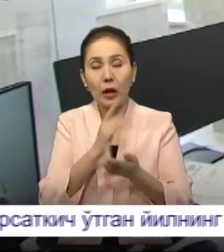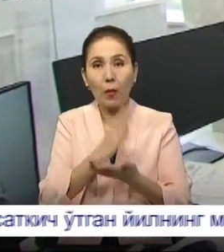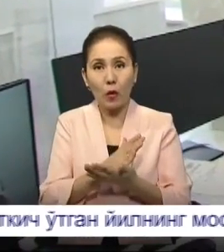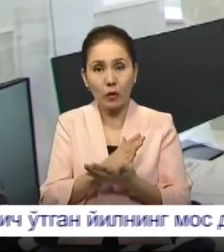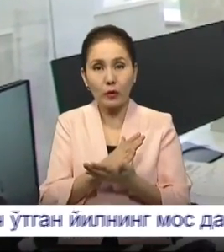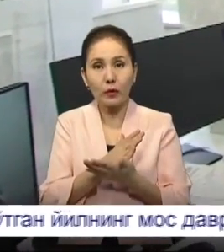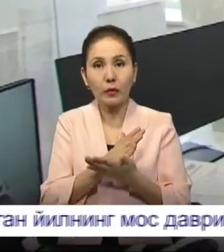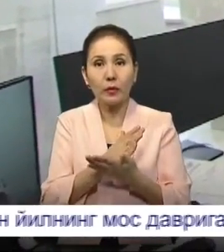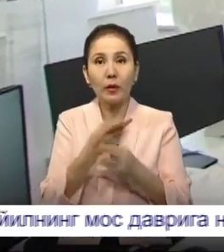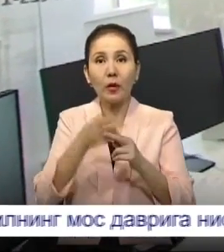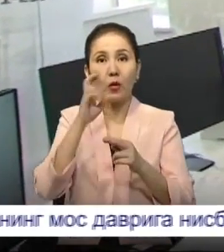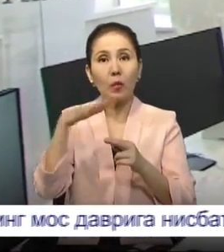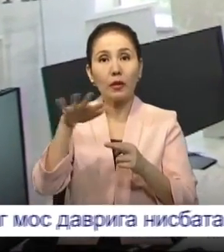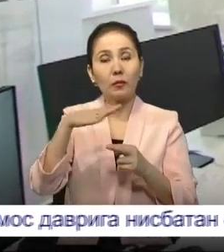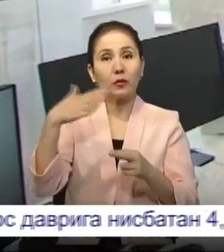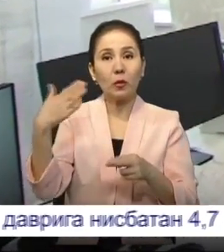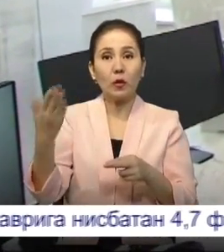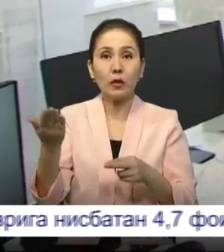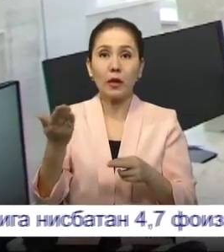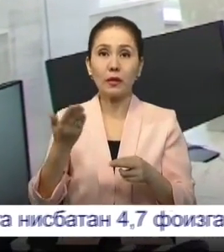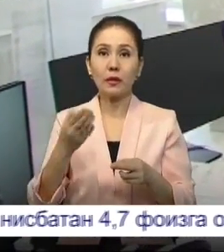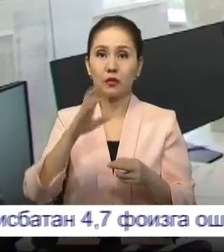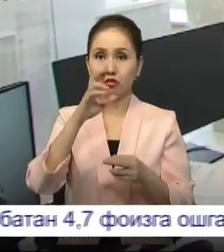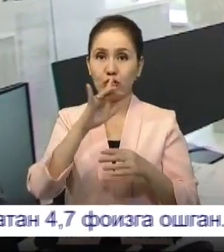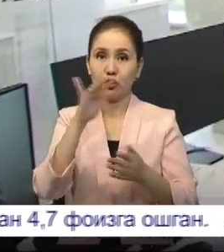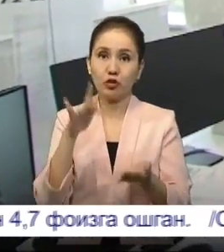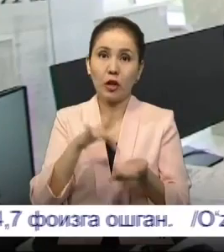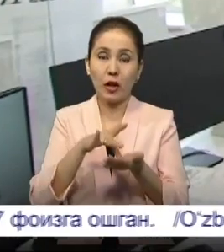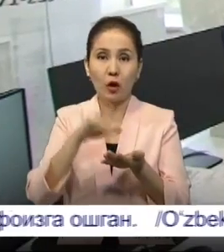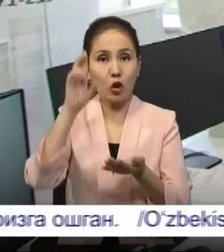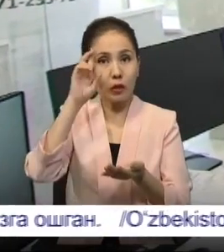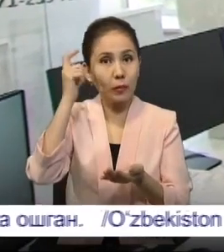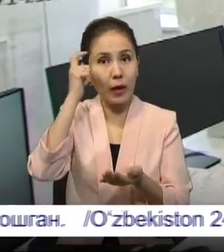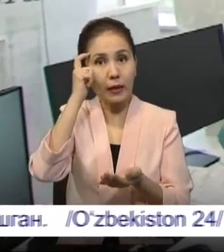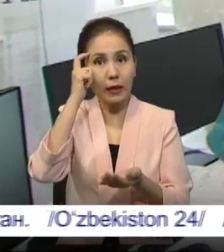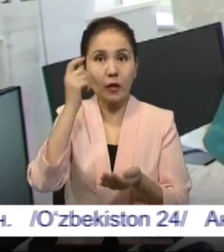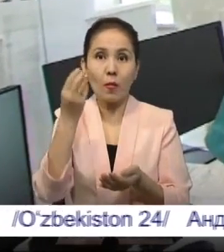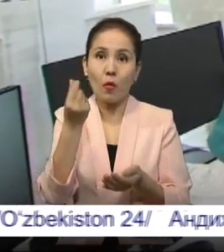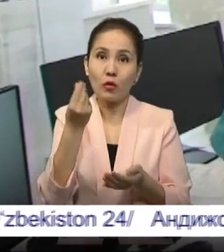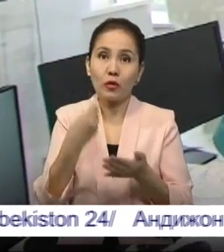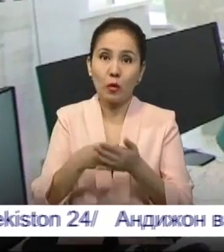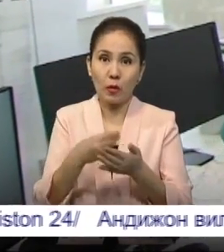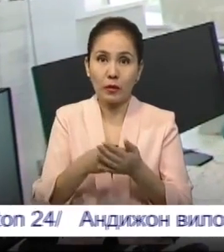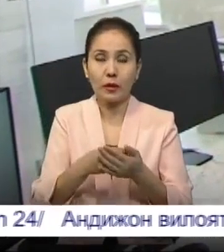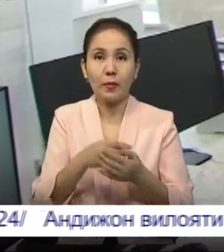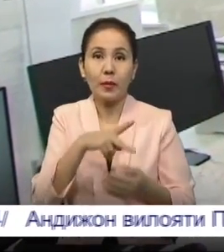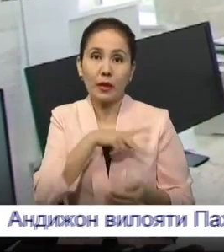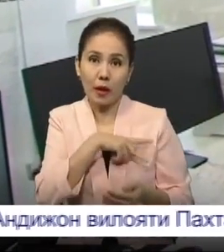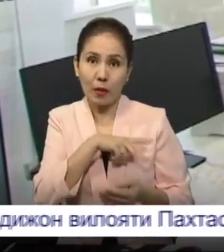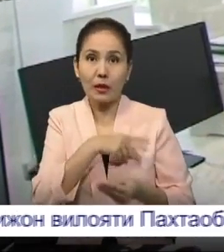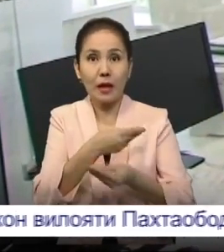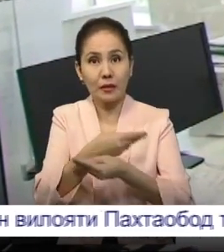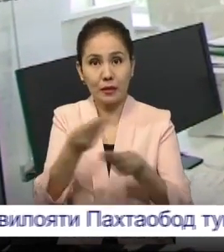Mana hukumatimiz tomonidan, shahar hokimligi tomonidan moddiy tomonlama ozgina rag'batlantirish